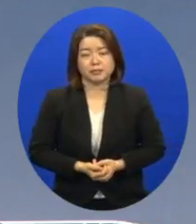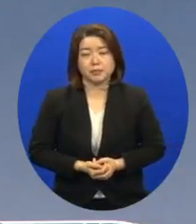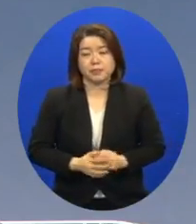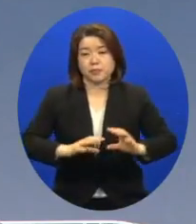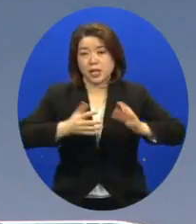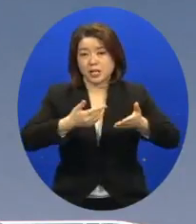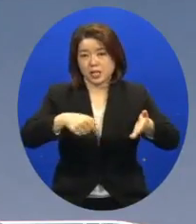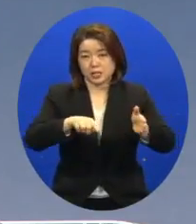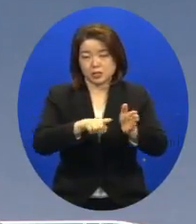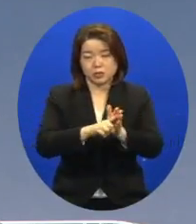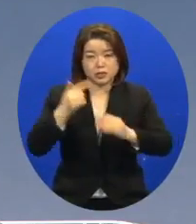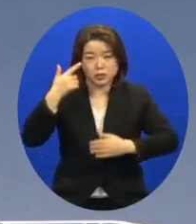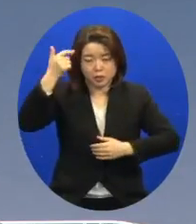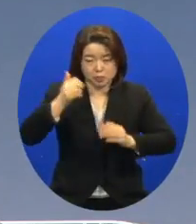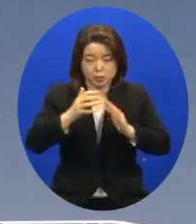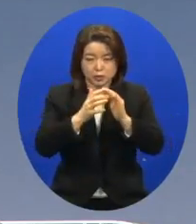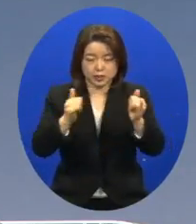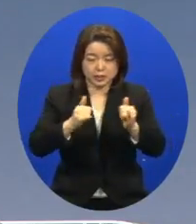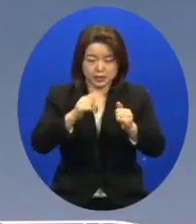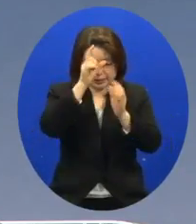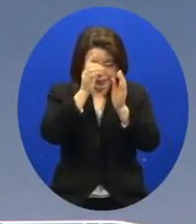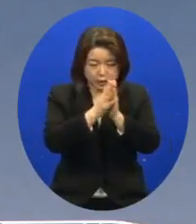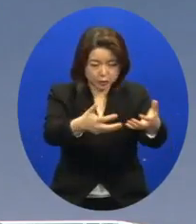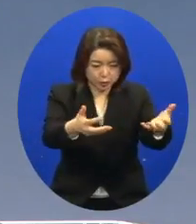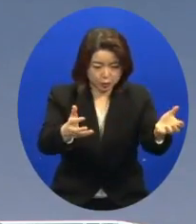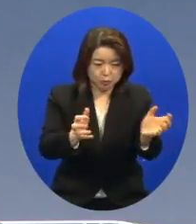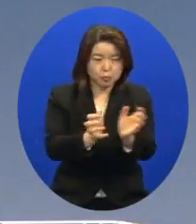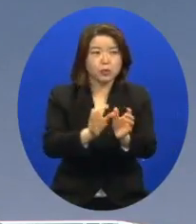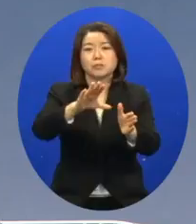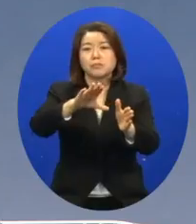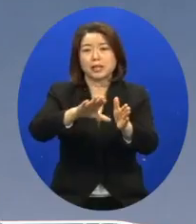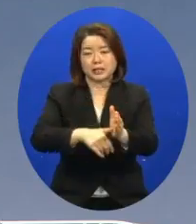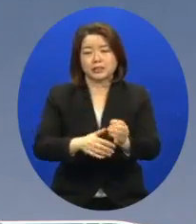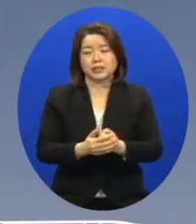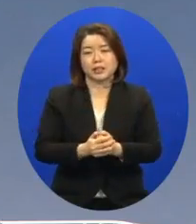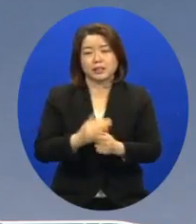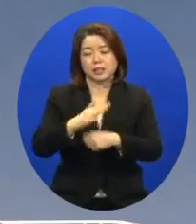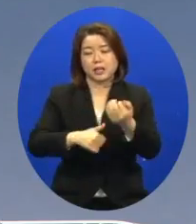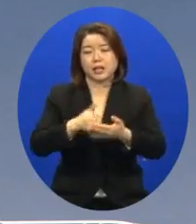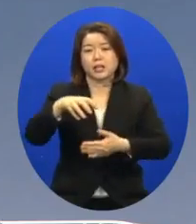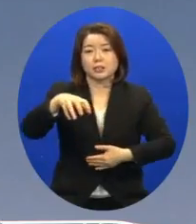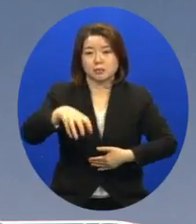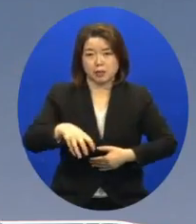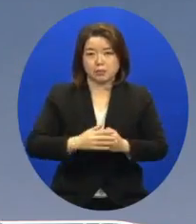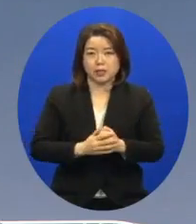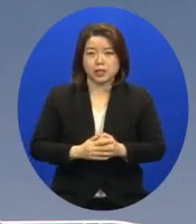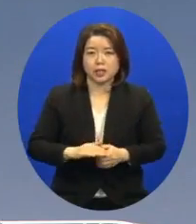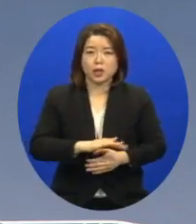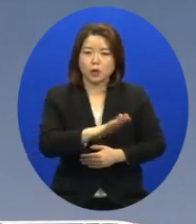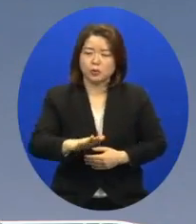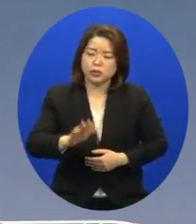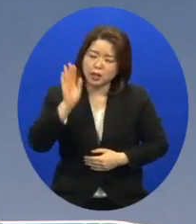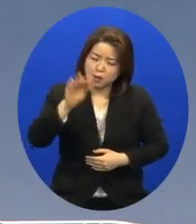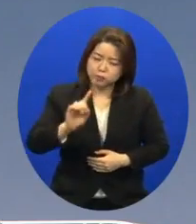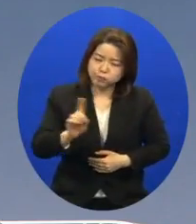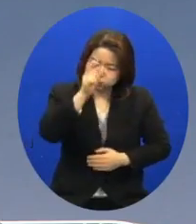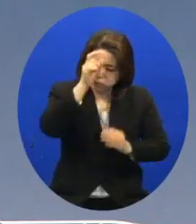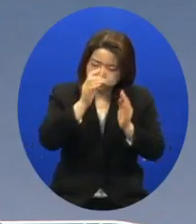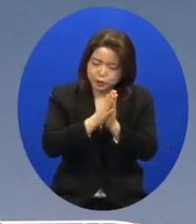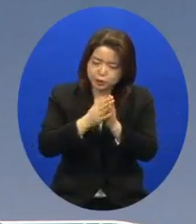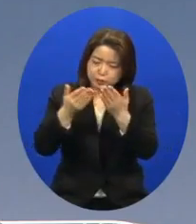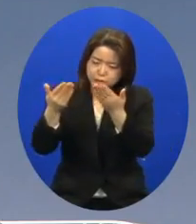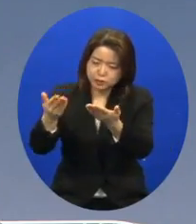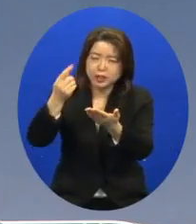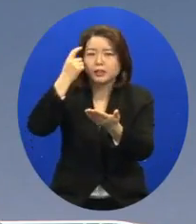나라를 위한 목회자 기도 모임을 하면서 하나님 앞에 우리가 무슨 기도를 드릴까